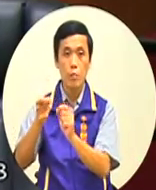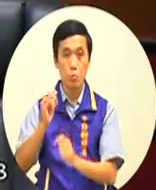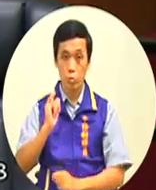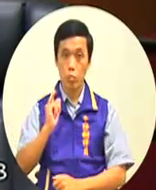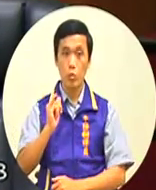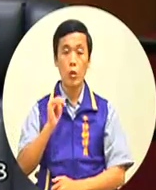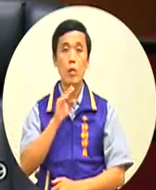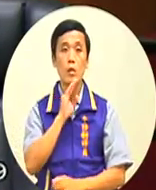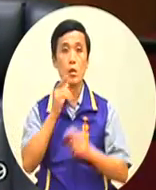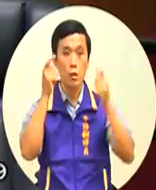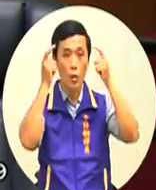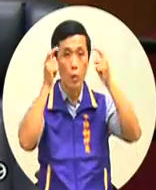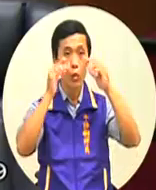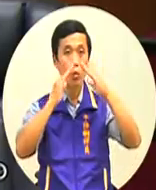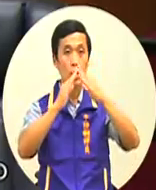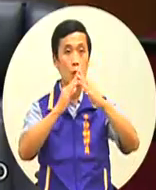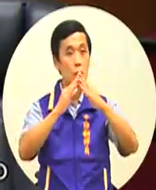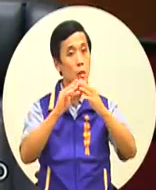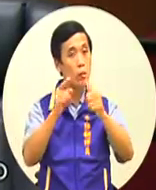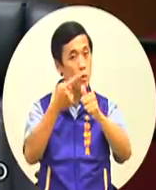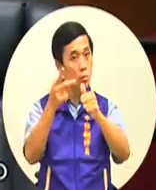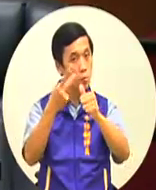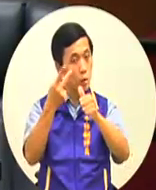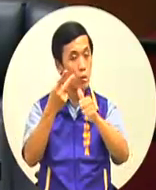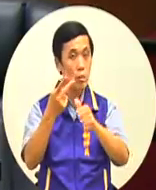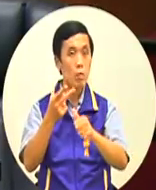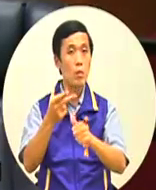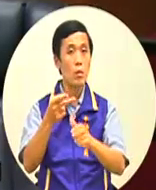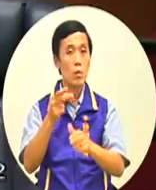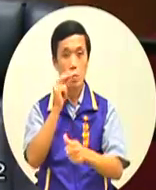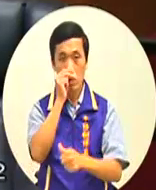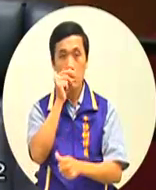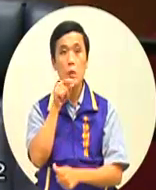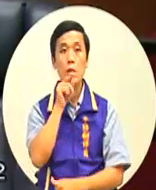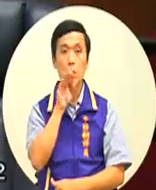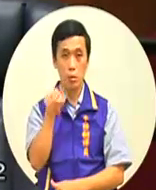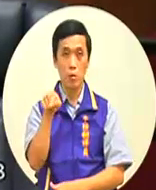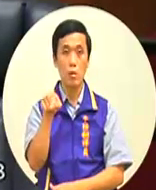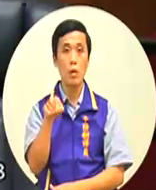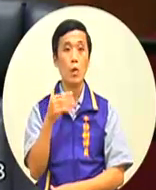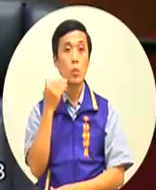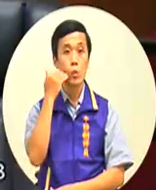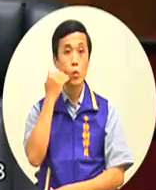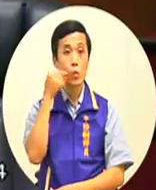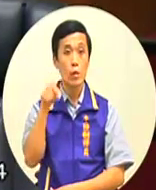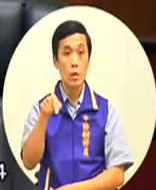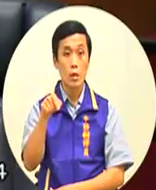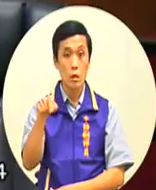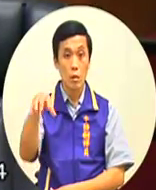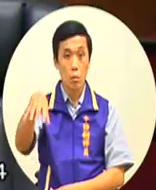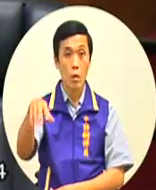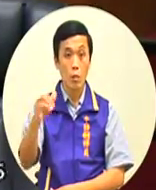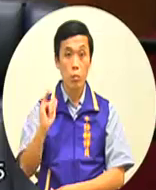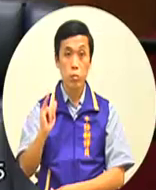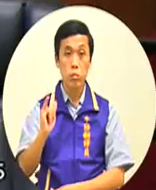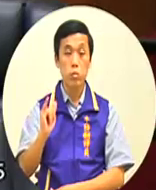们高雄应该算数一数二非常好的一个点哈。如果说这样非常好的一个点，如果也将我们原